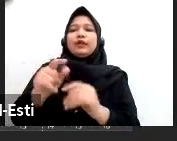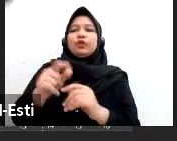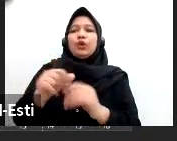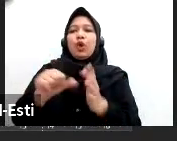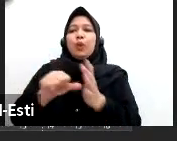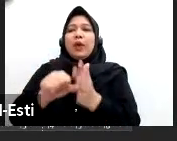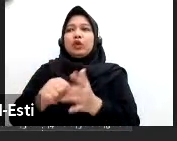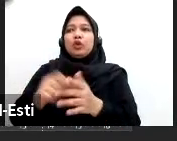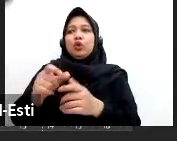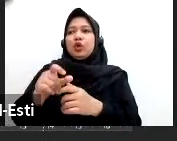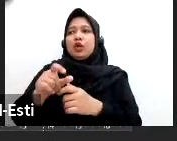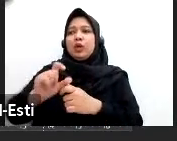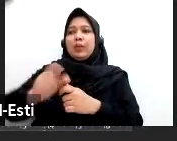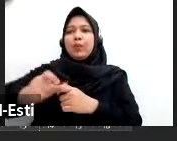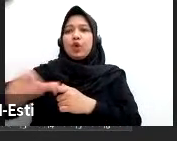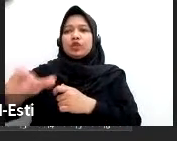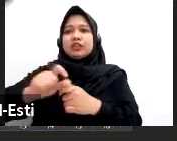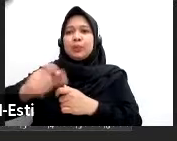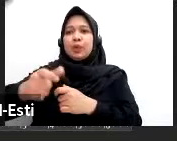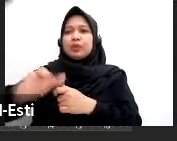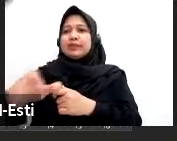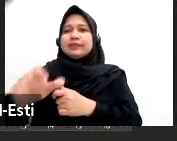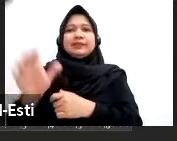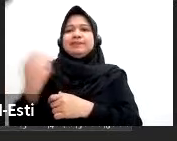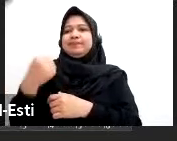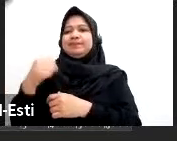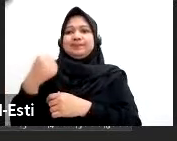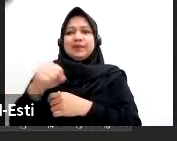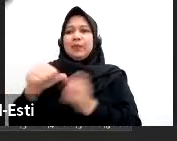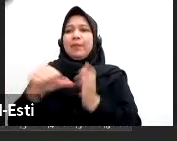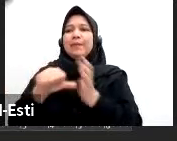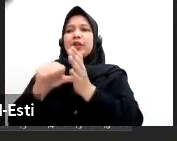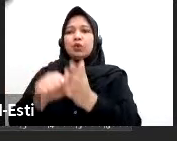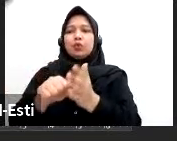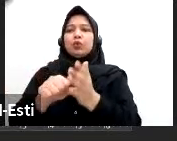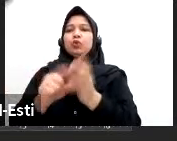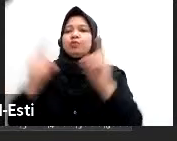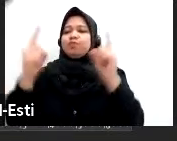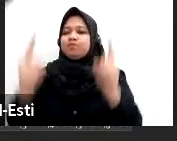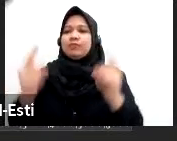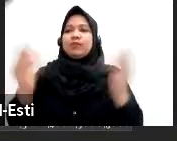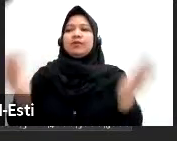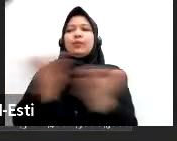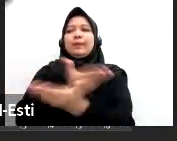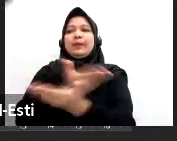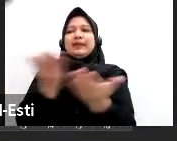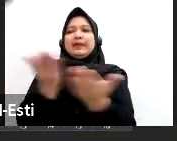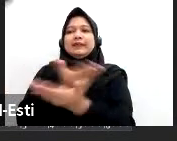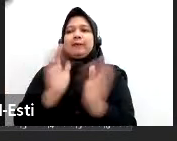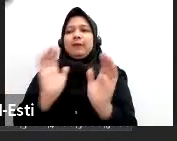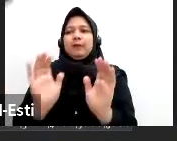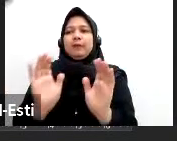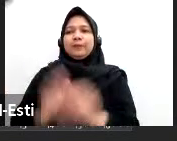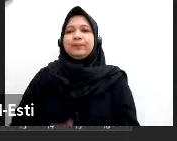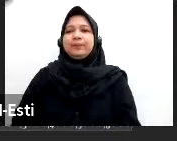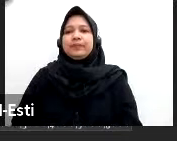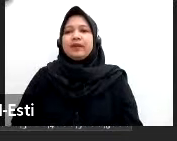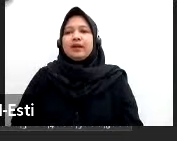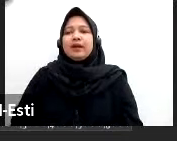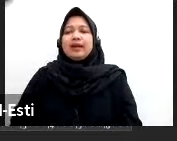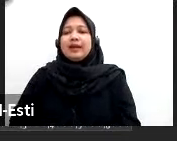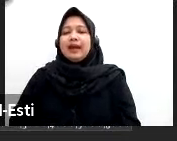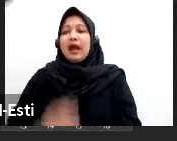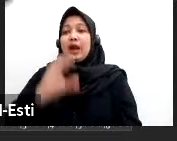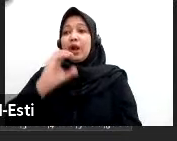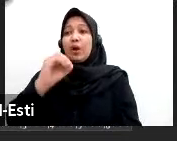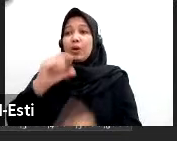beracara seperti abitrasi tidak bisa disitu hanya mediasi Hai kalau kita bicara tentang adyarini